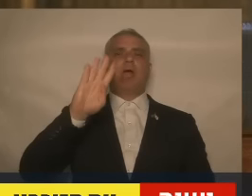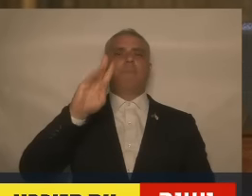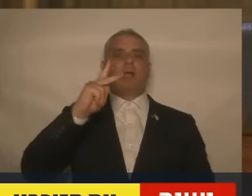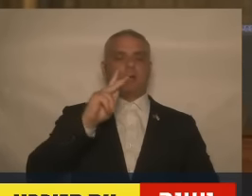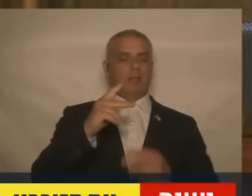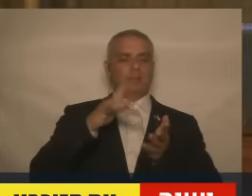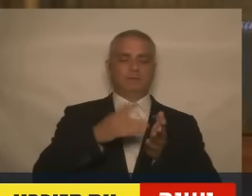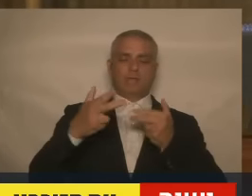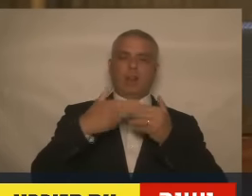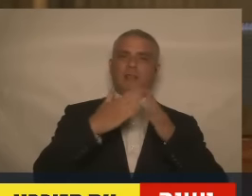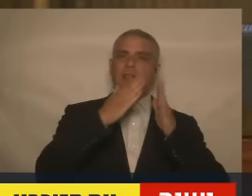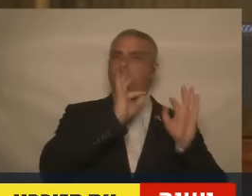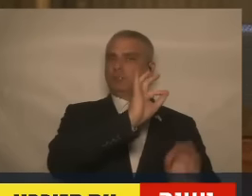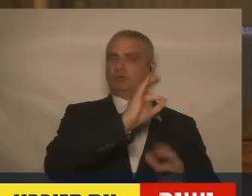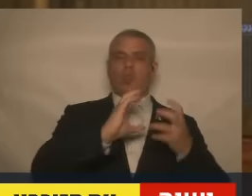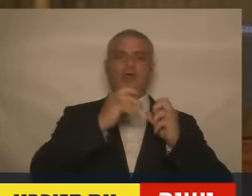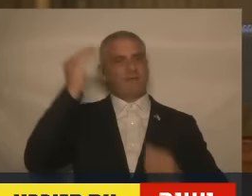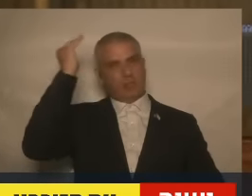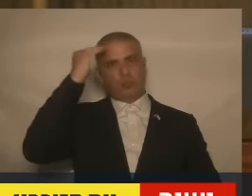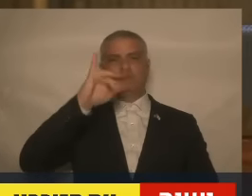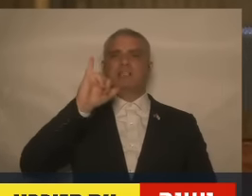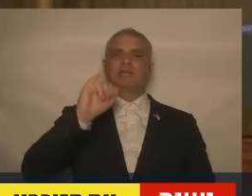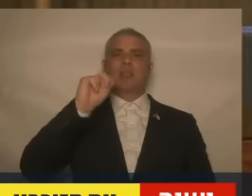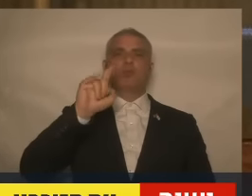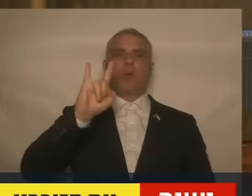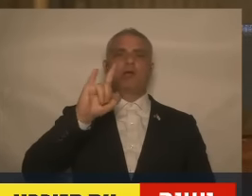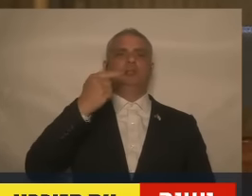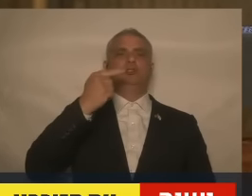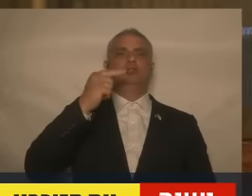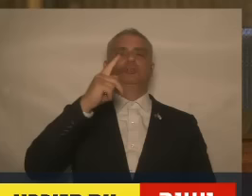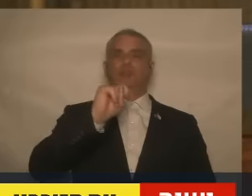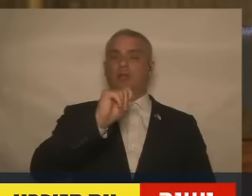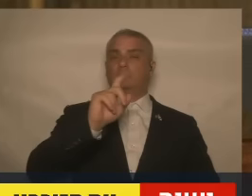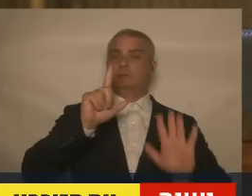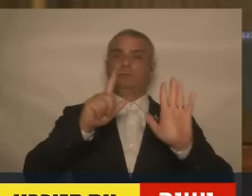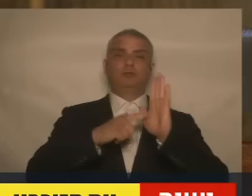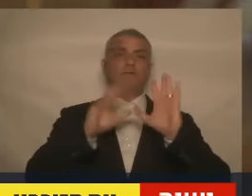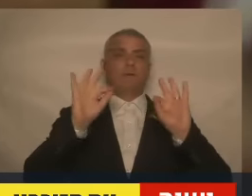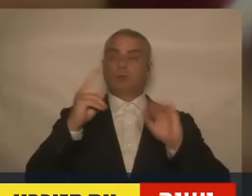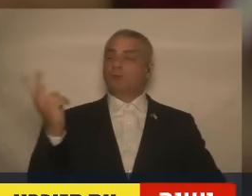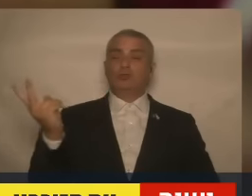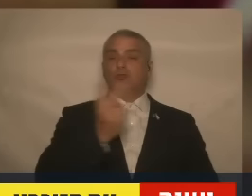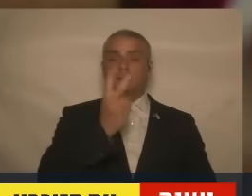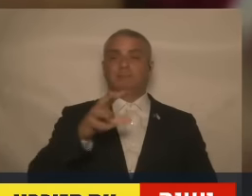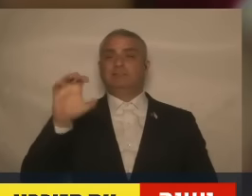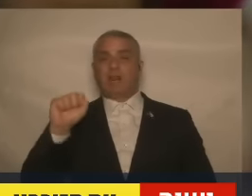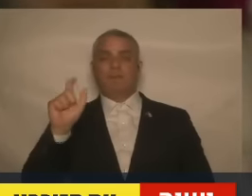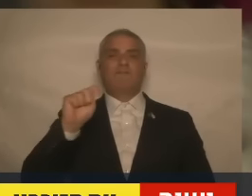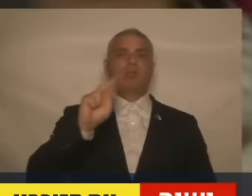התמוד ליד ביתו בכפר הדרוזי ינוח ג'ת. בשבעה באוקטובר שניהם, סלמן